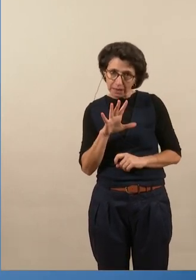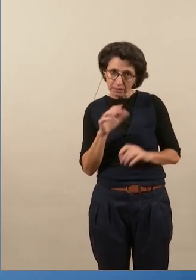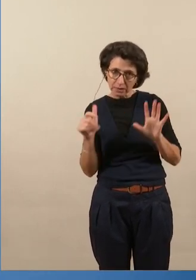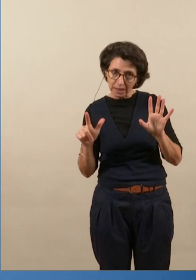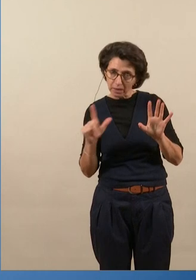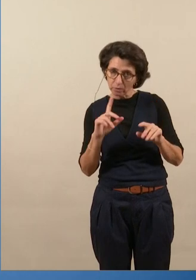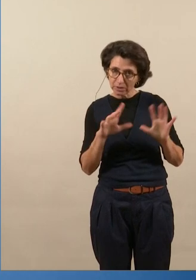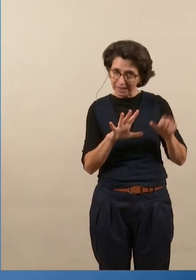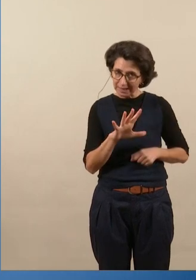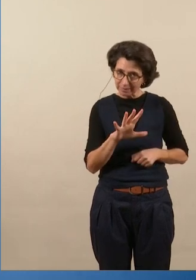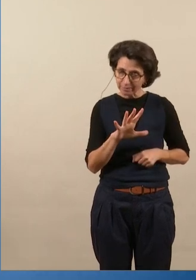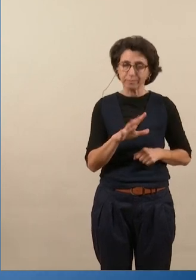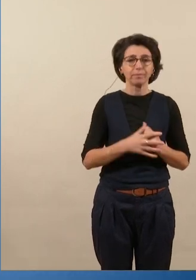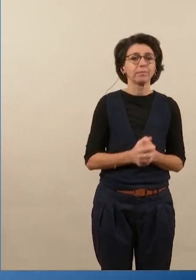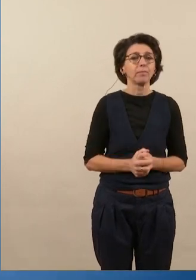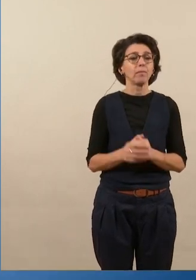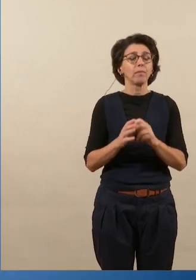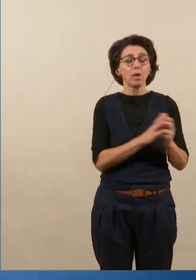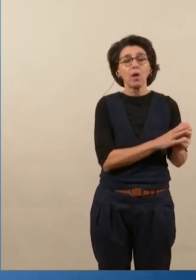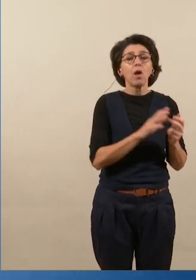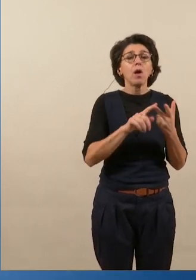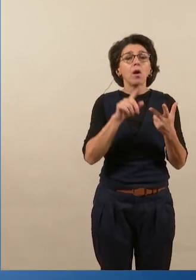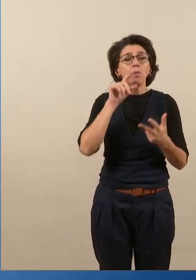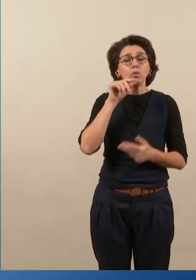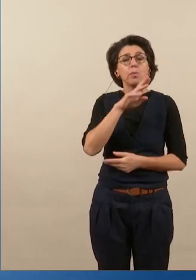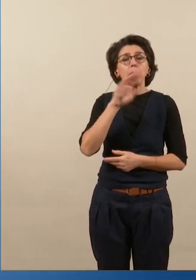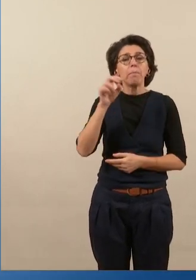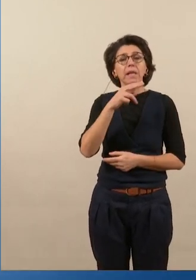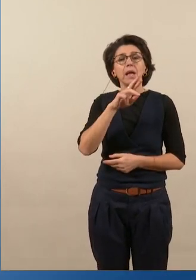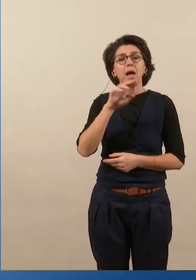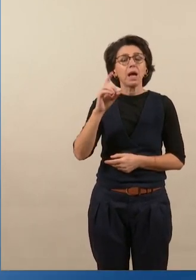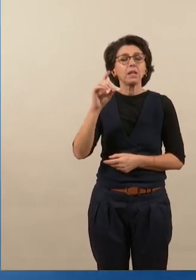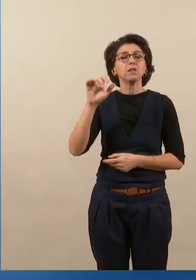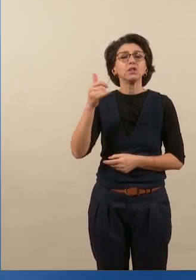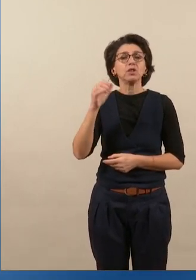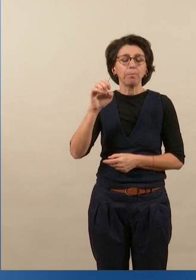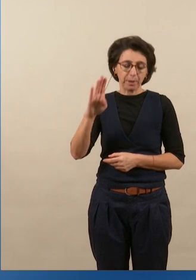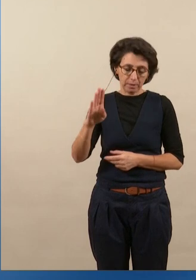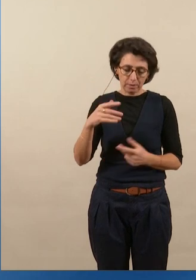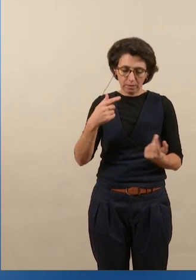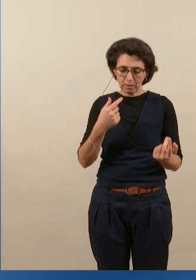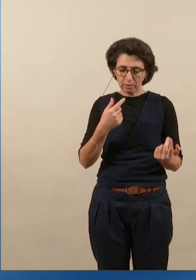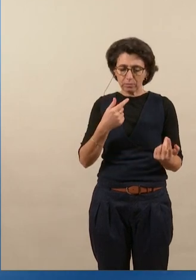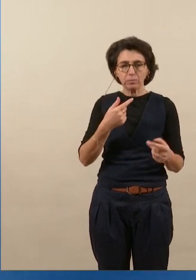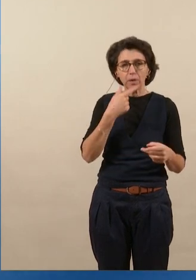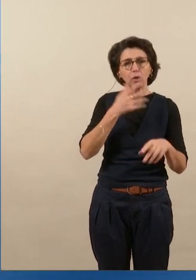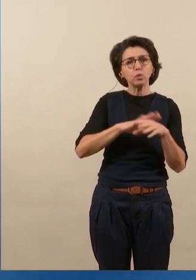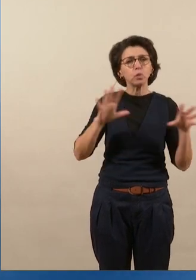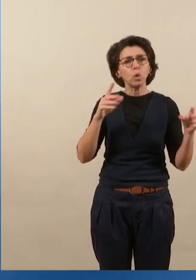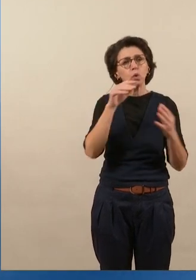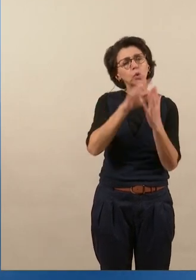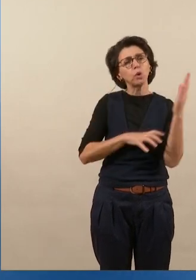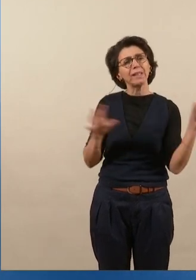chiffres concernant la monsieur benreb qui interrogait la la question de la note de synthèse qui peut effectivement